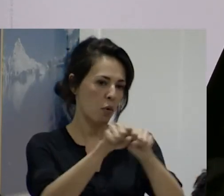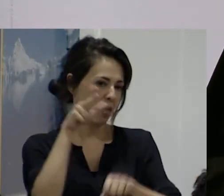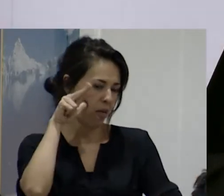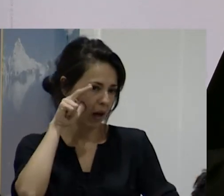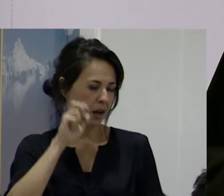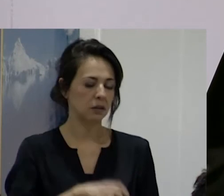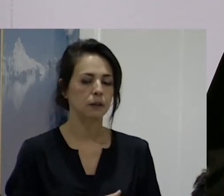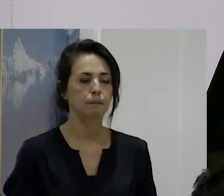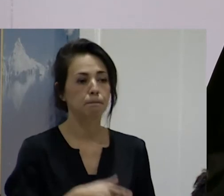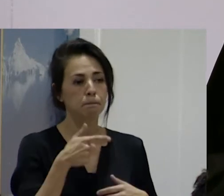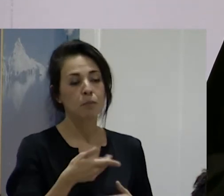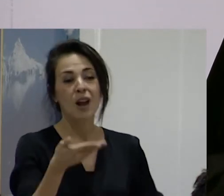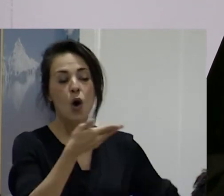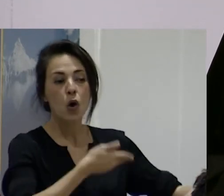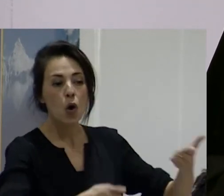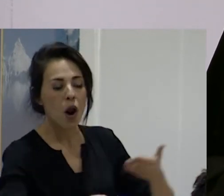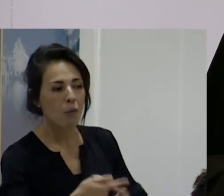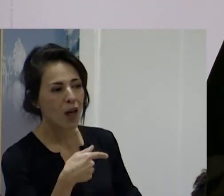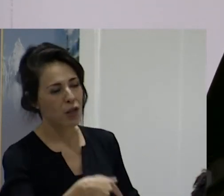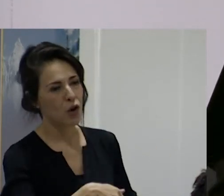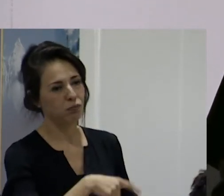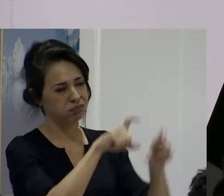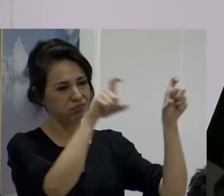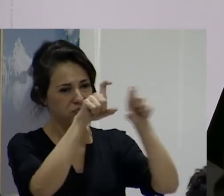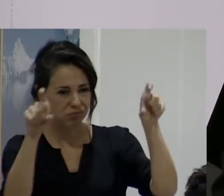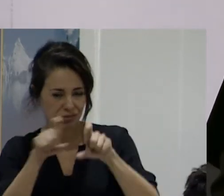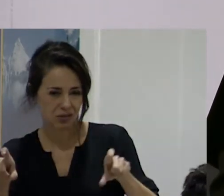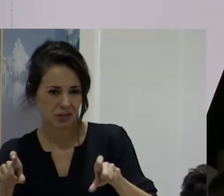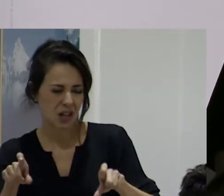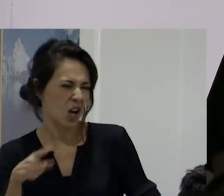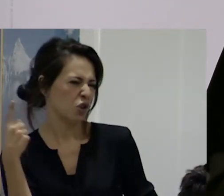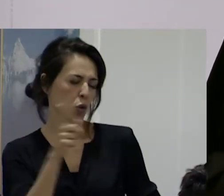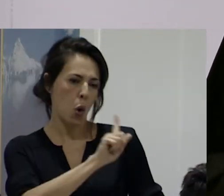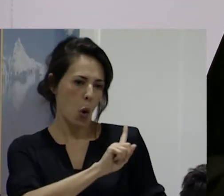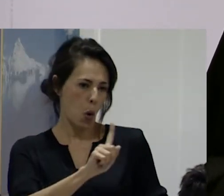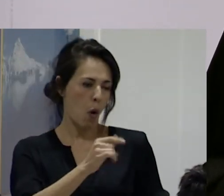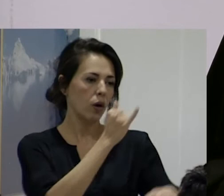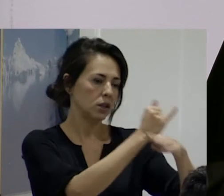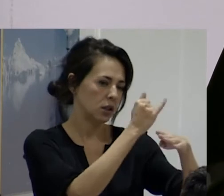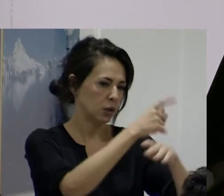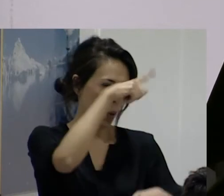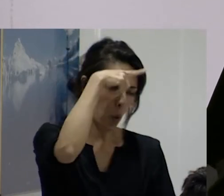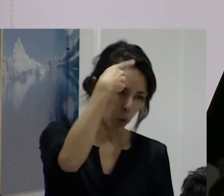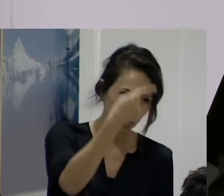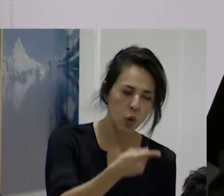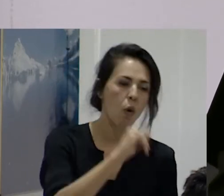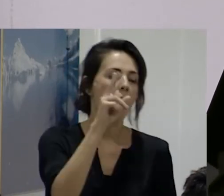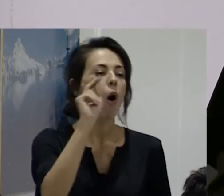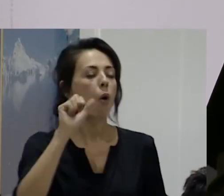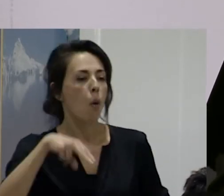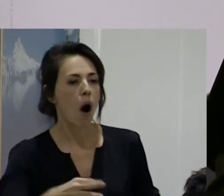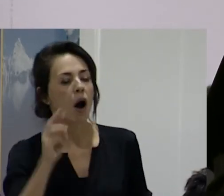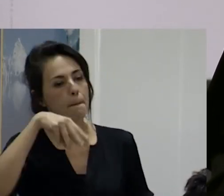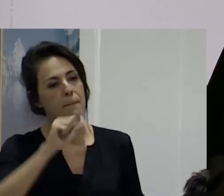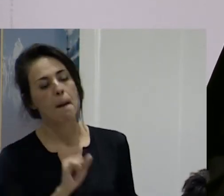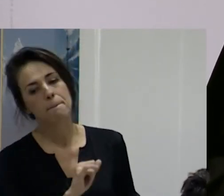La col·laboració no solament té lloc en entitats i institucions del nostre àmbit, com l'Institut de Cultura Juan Gilabert, el Marc o el